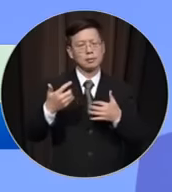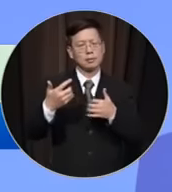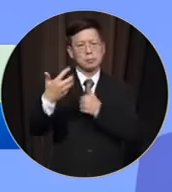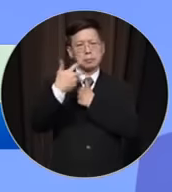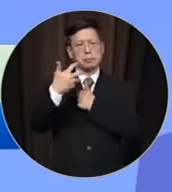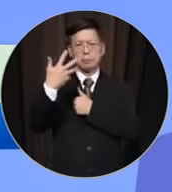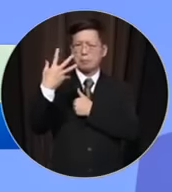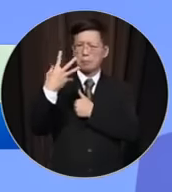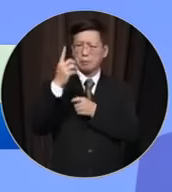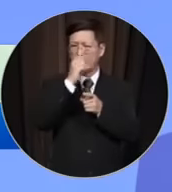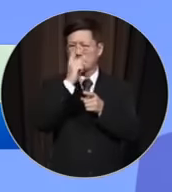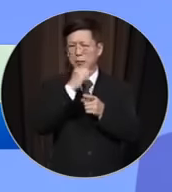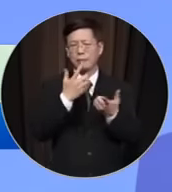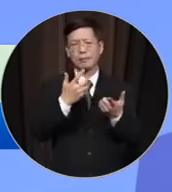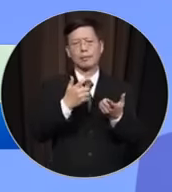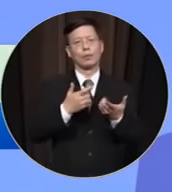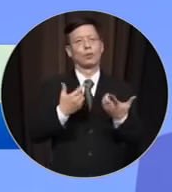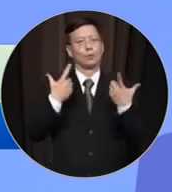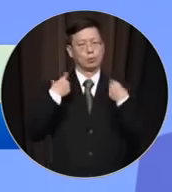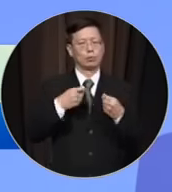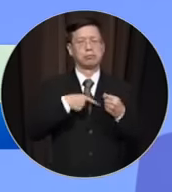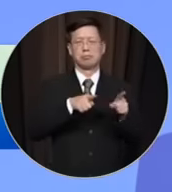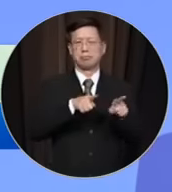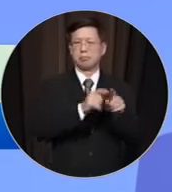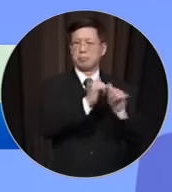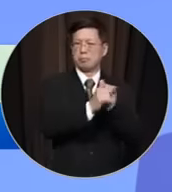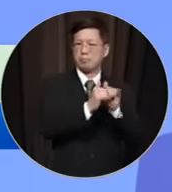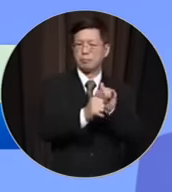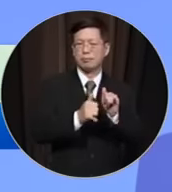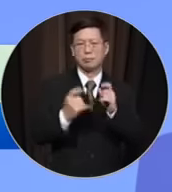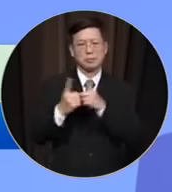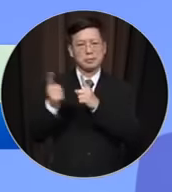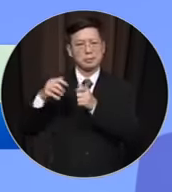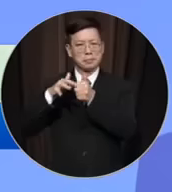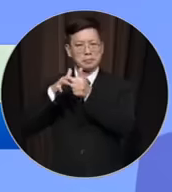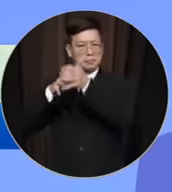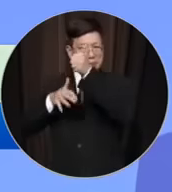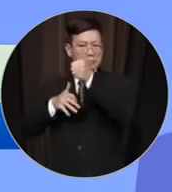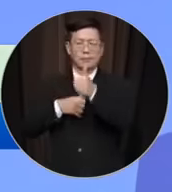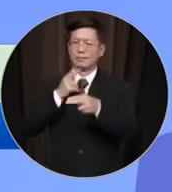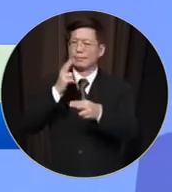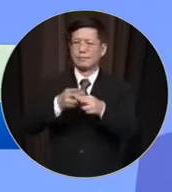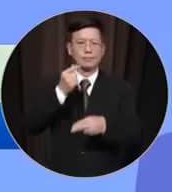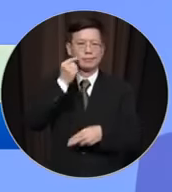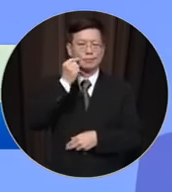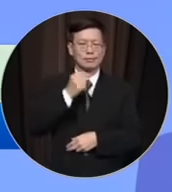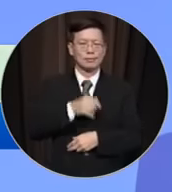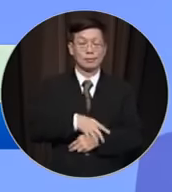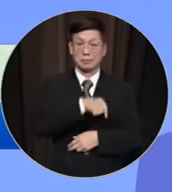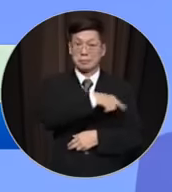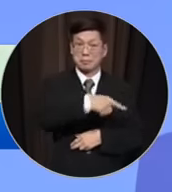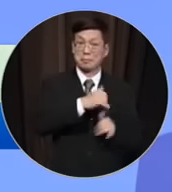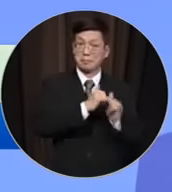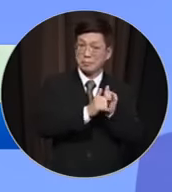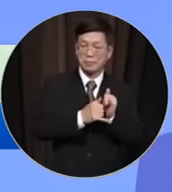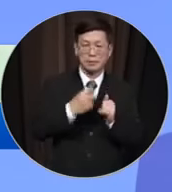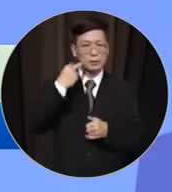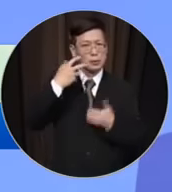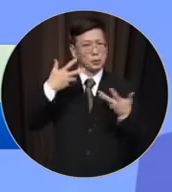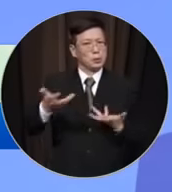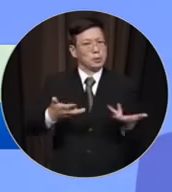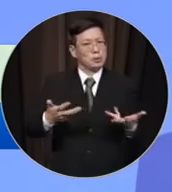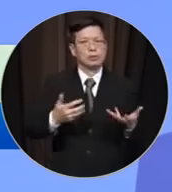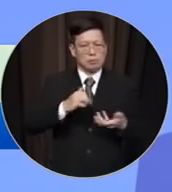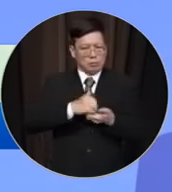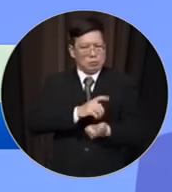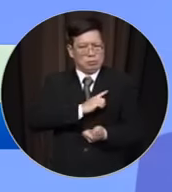又再次的显示出我们的民众对于领导者的不信任。我们的民众觉得很多事情我们就